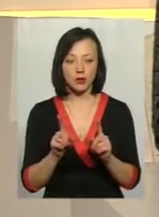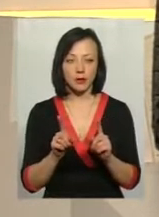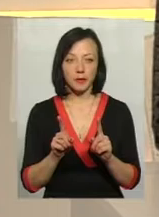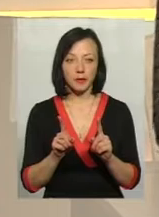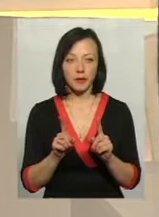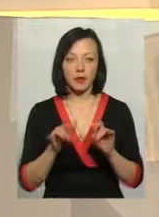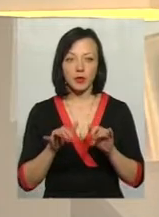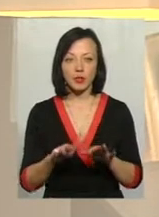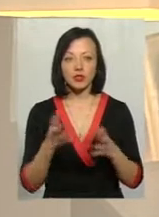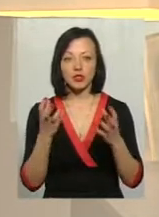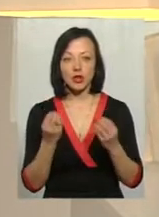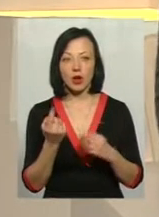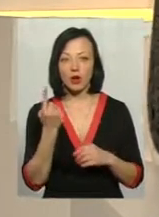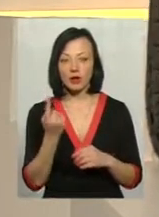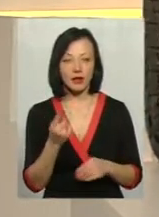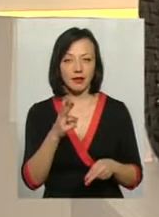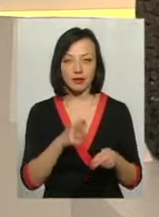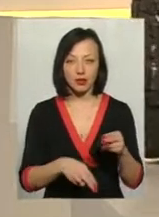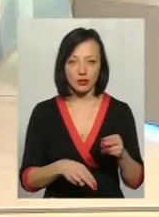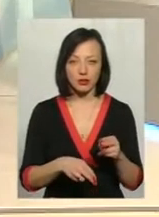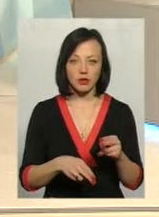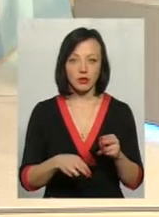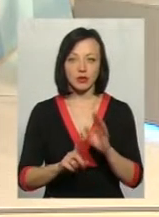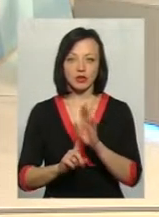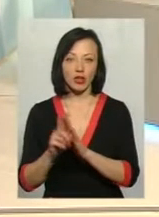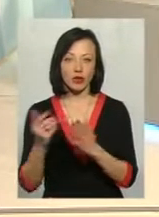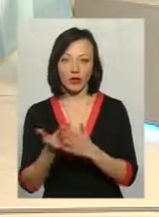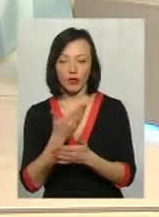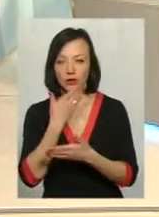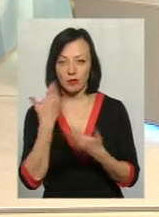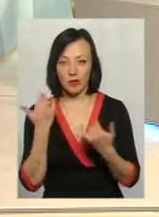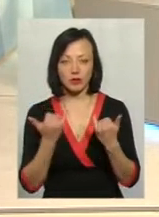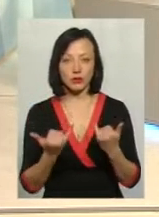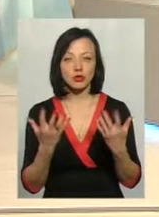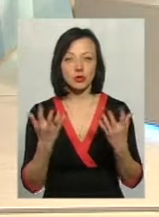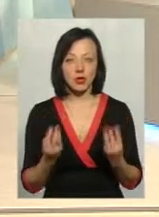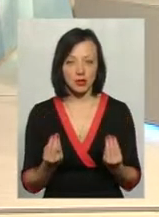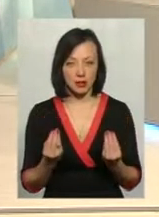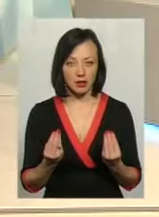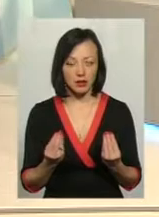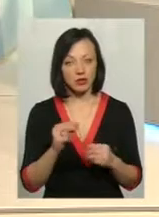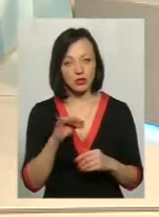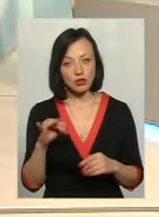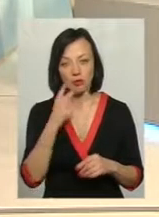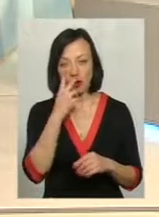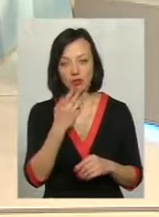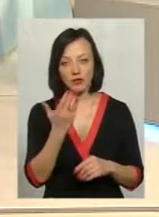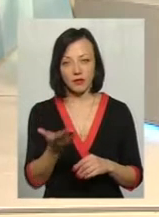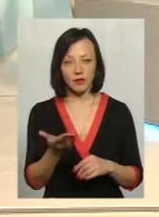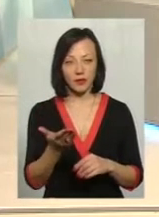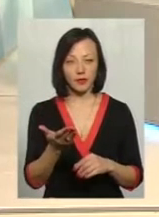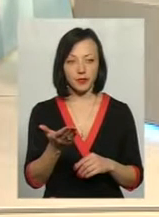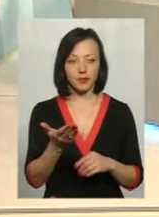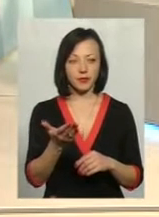в процесі, що ще одне не закінчило працювати, іншого ще немає на сьогоднішній день. Чи бачили ви вже